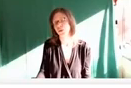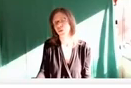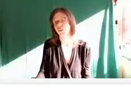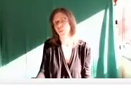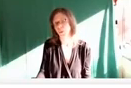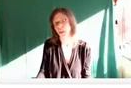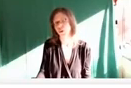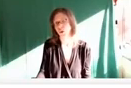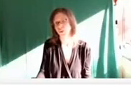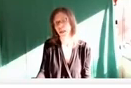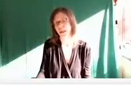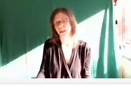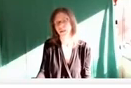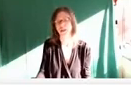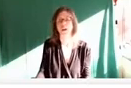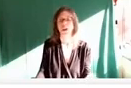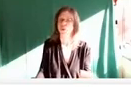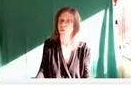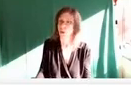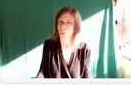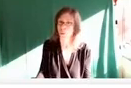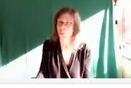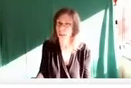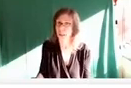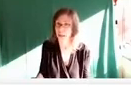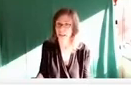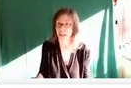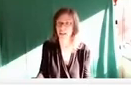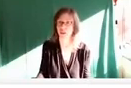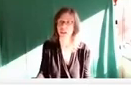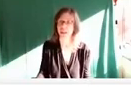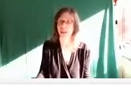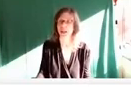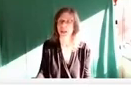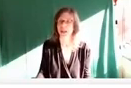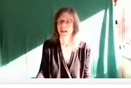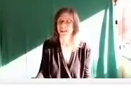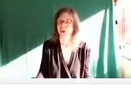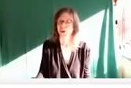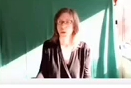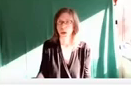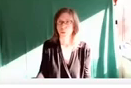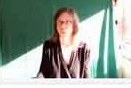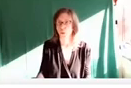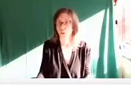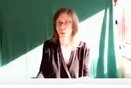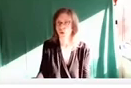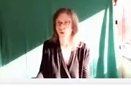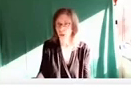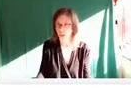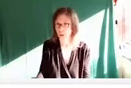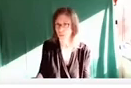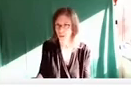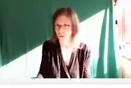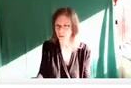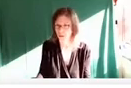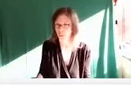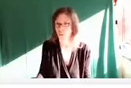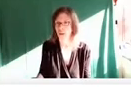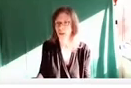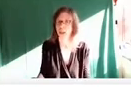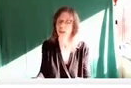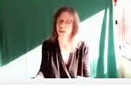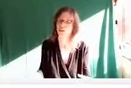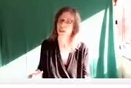parler du publication bias, du fameux p-hacking qui est un terme un peu punché et simpliste